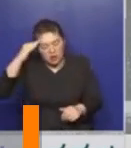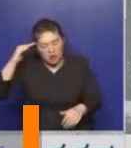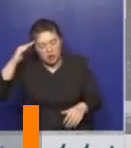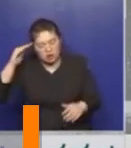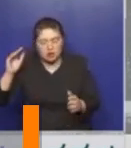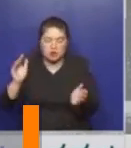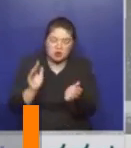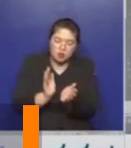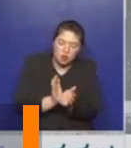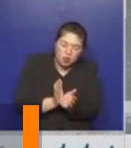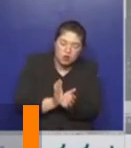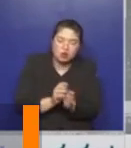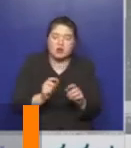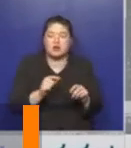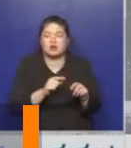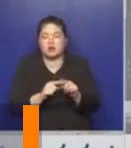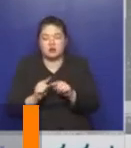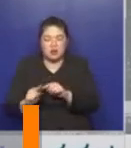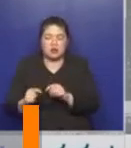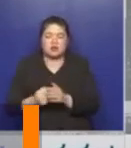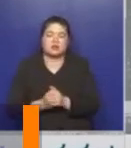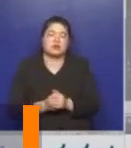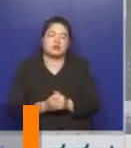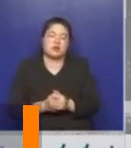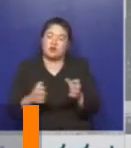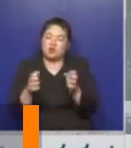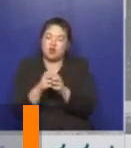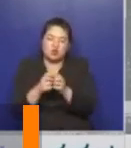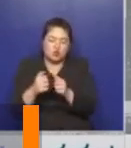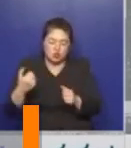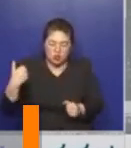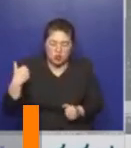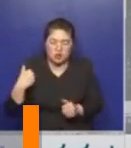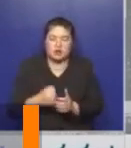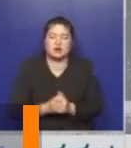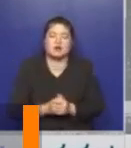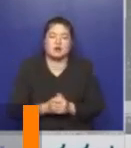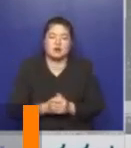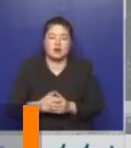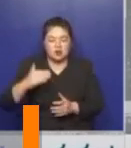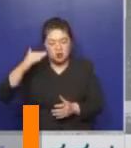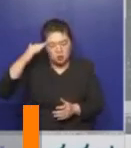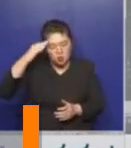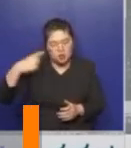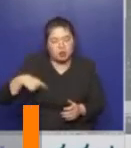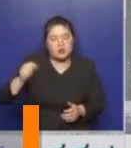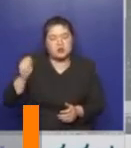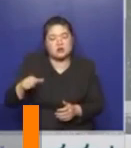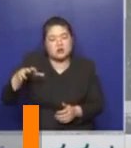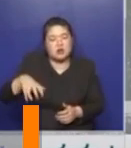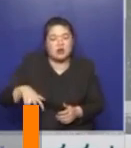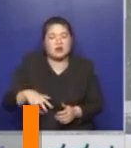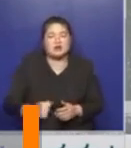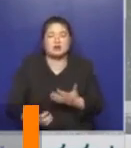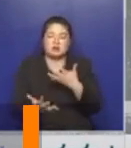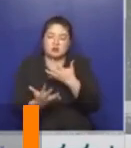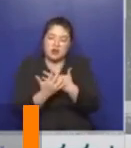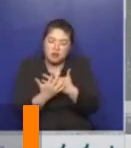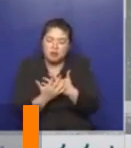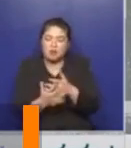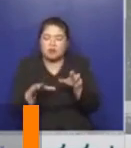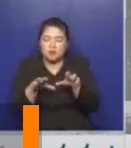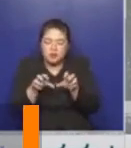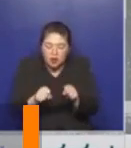ปรากฏว่าทหารก็ไปก้าวก่ายตำรวจตำรวจอัยการศาลนะครับมีการจับจับปล่อยๆปล่อยชั่วคราว